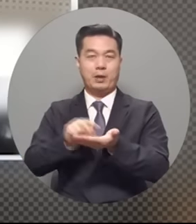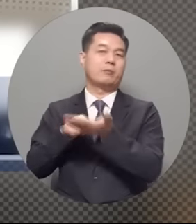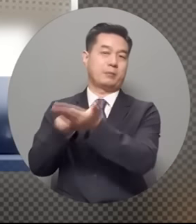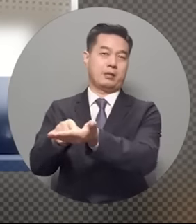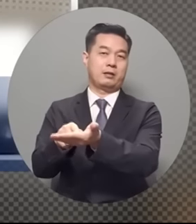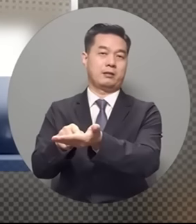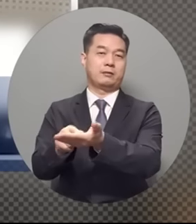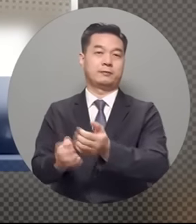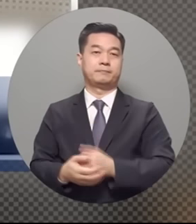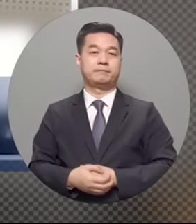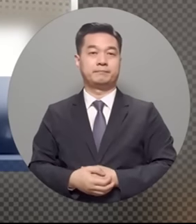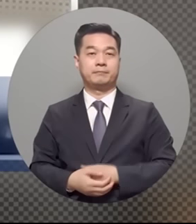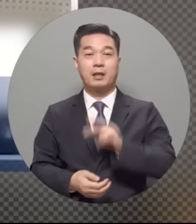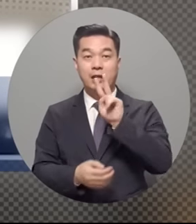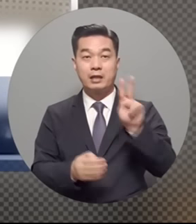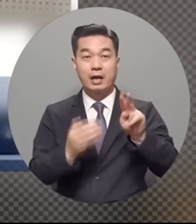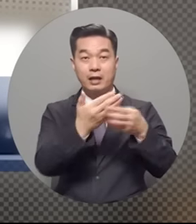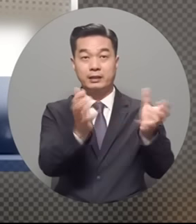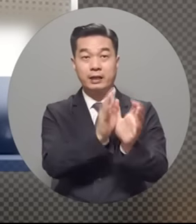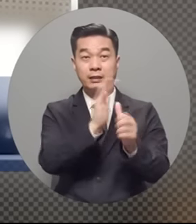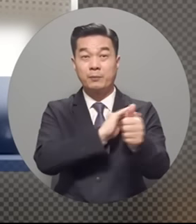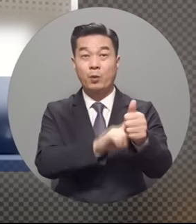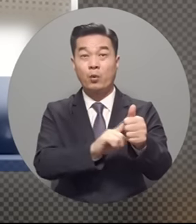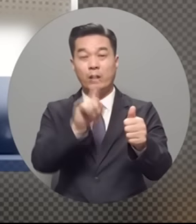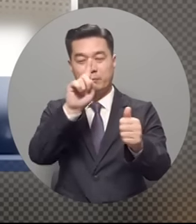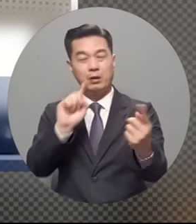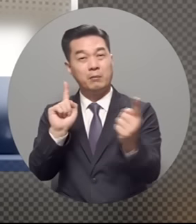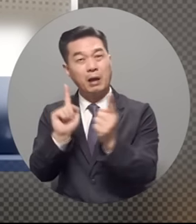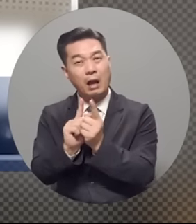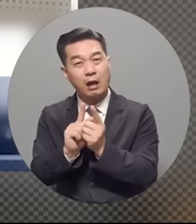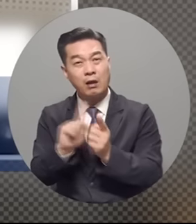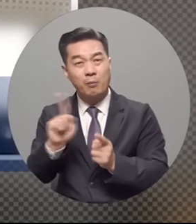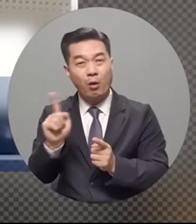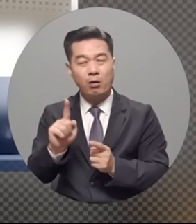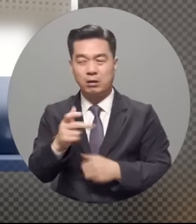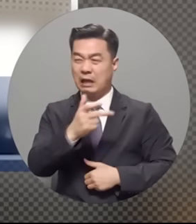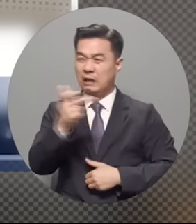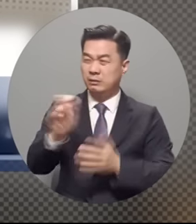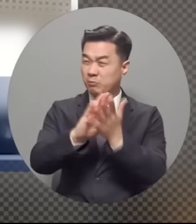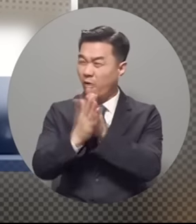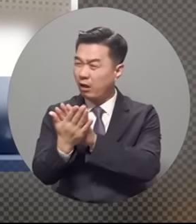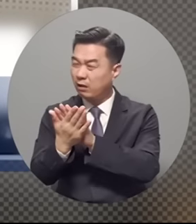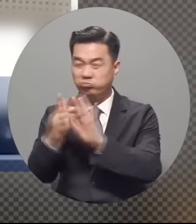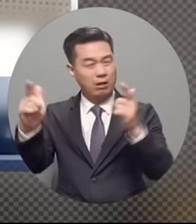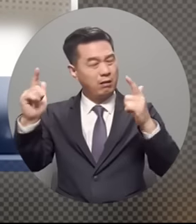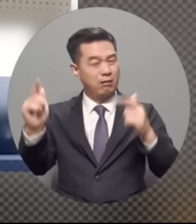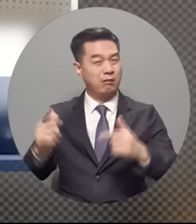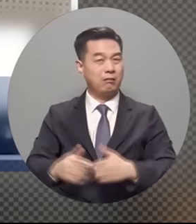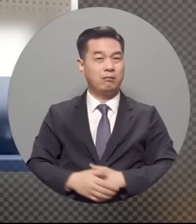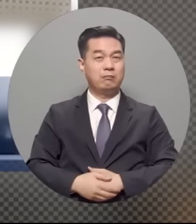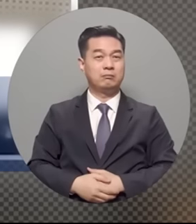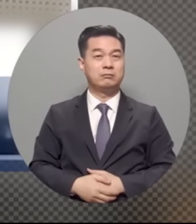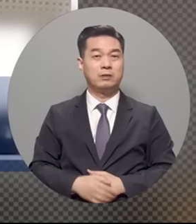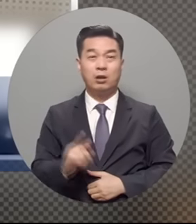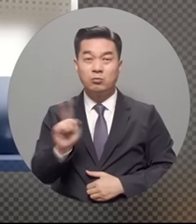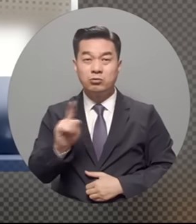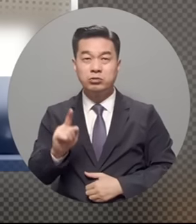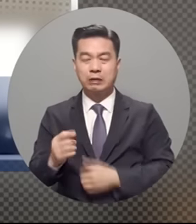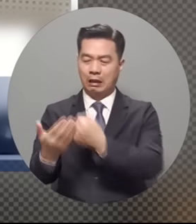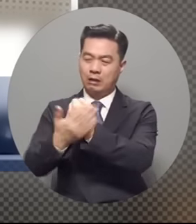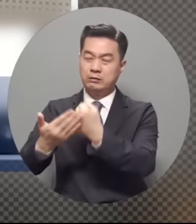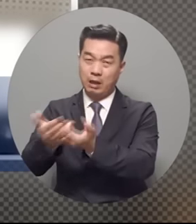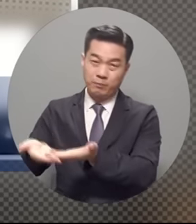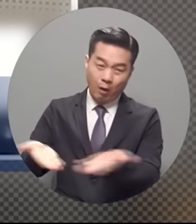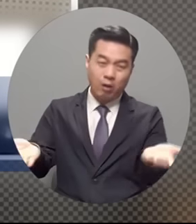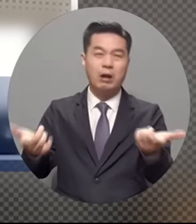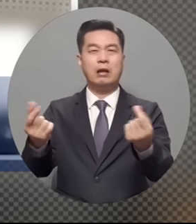야당의 대표를 한번 만나주는 것이 큰 무슨 변화인 것처럼 네. 또 큰 무슨 은전이나 시혜를